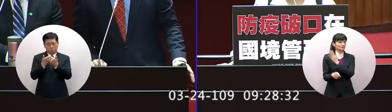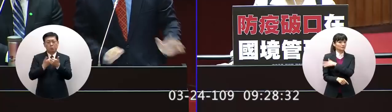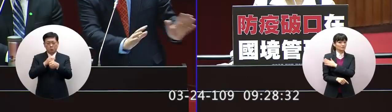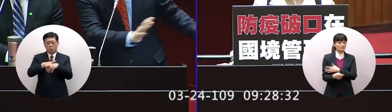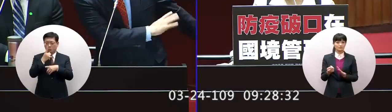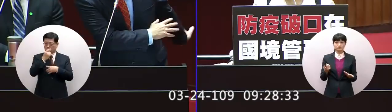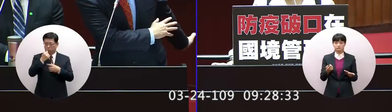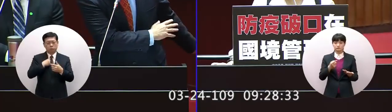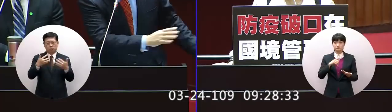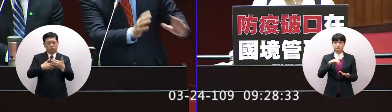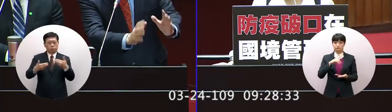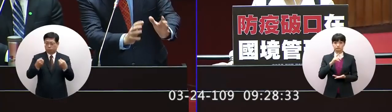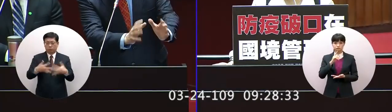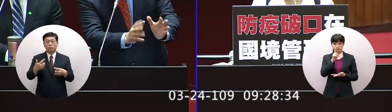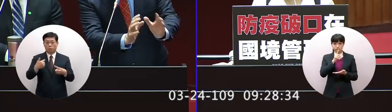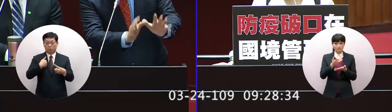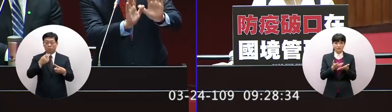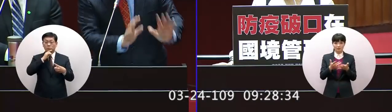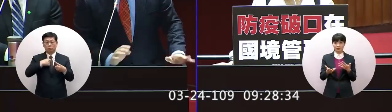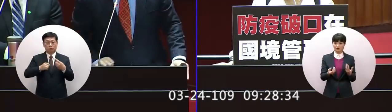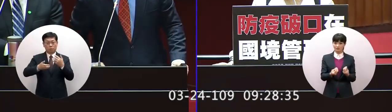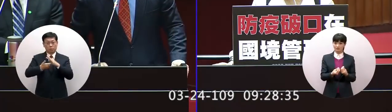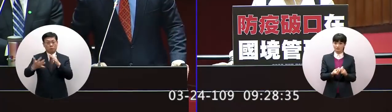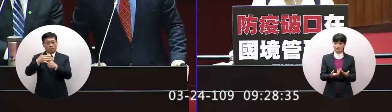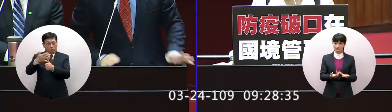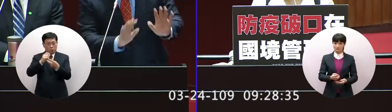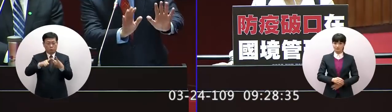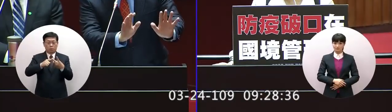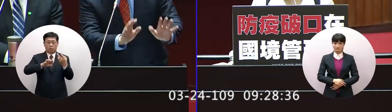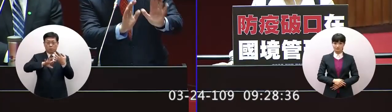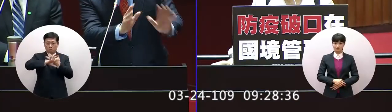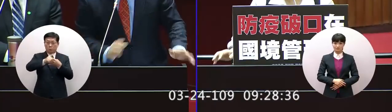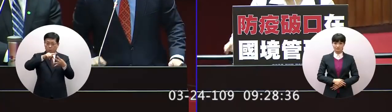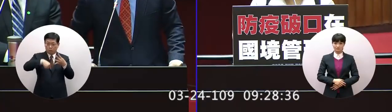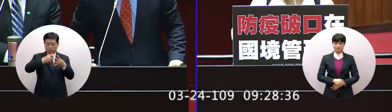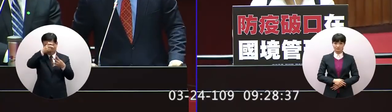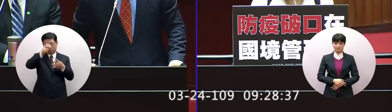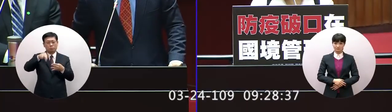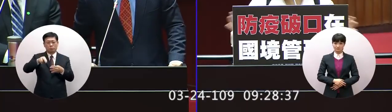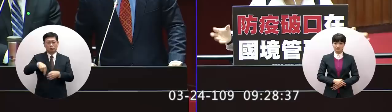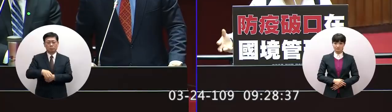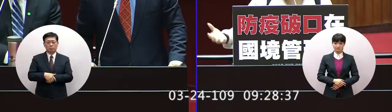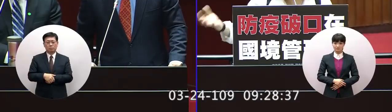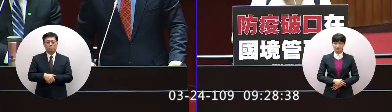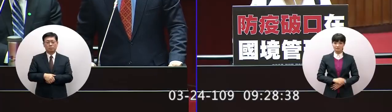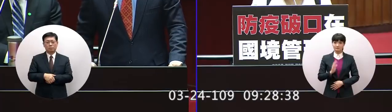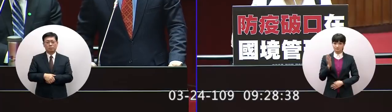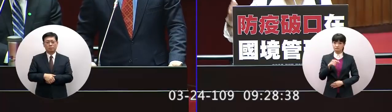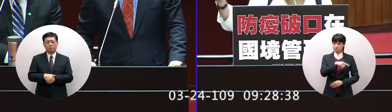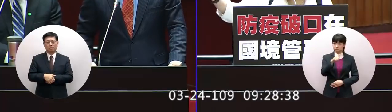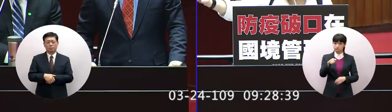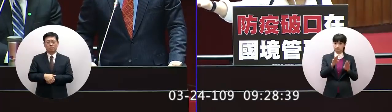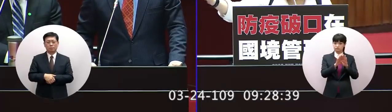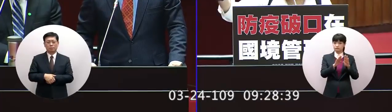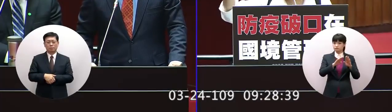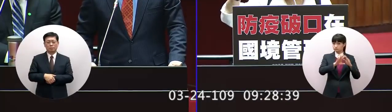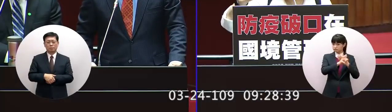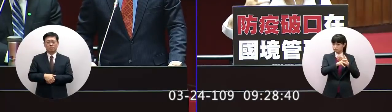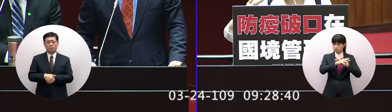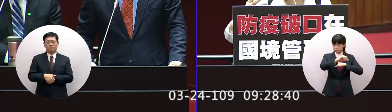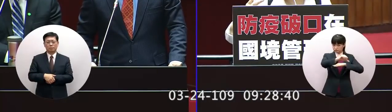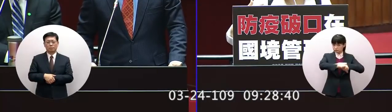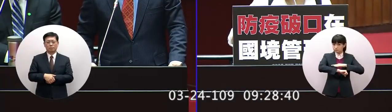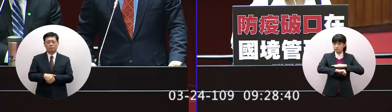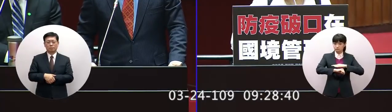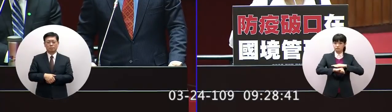语言的方面，这个我们移民署跟外事警察应该都可以做得到，没有问题，我一定全力支援。 但是因为他们一进来哈，这些合法